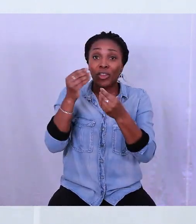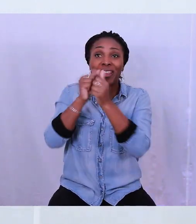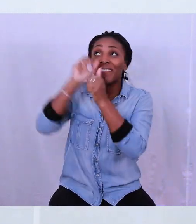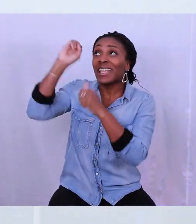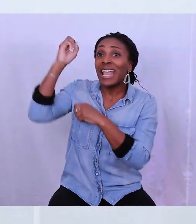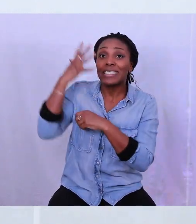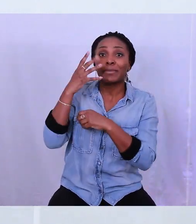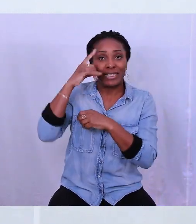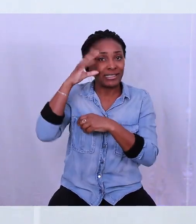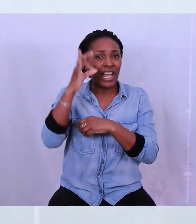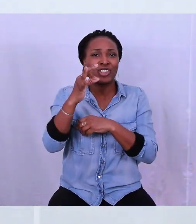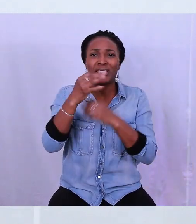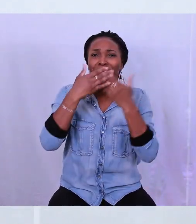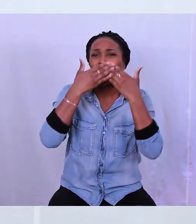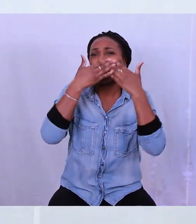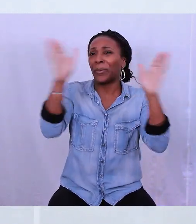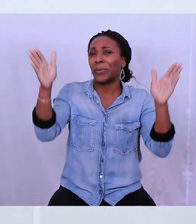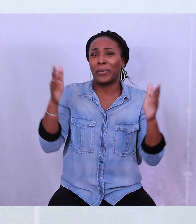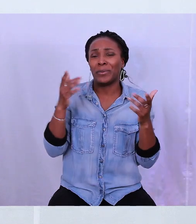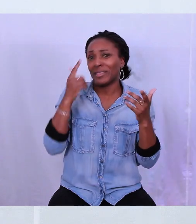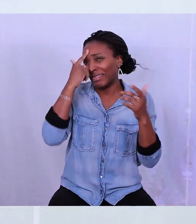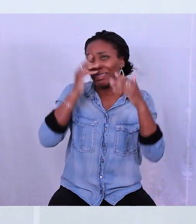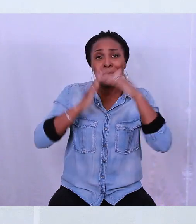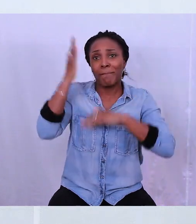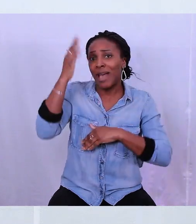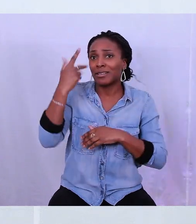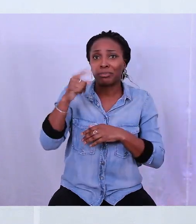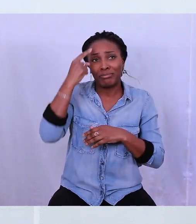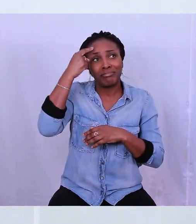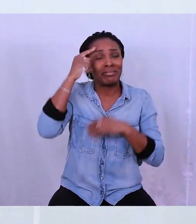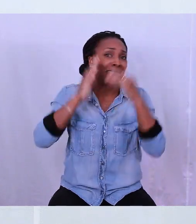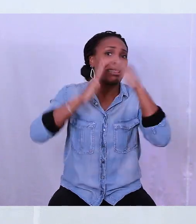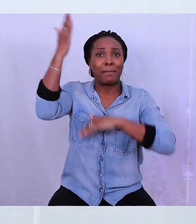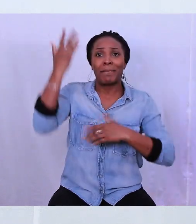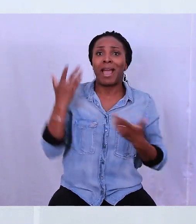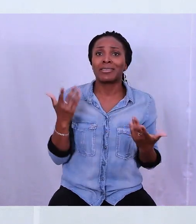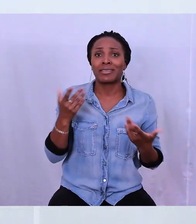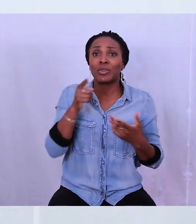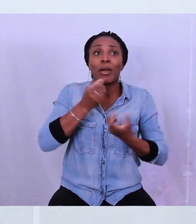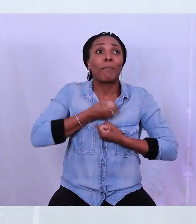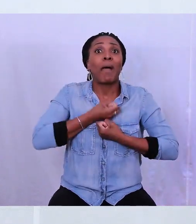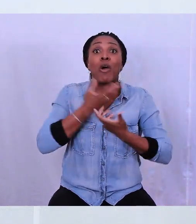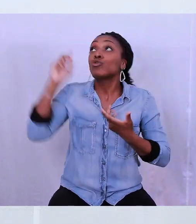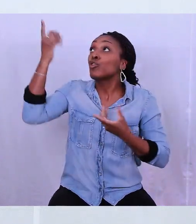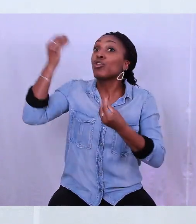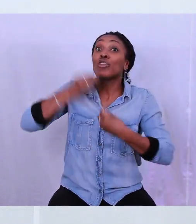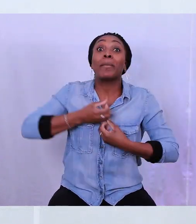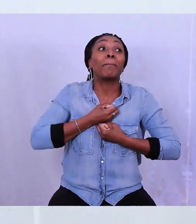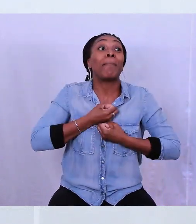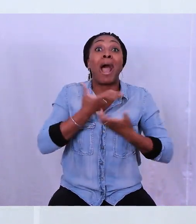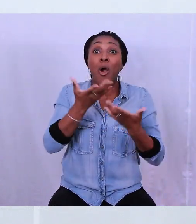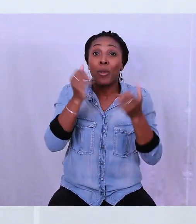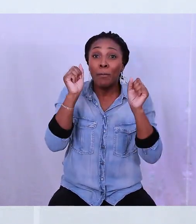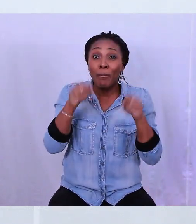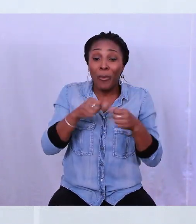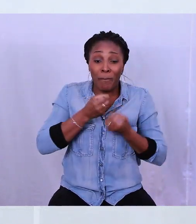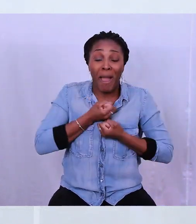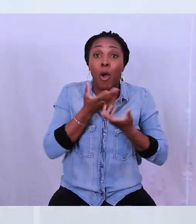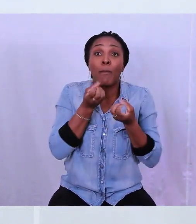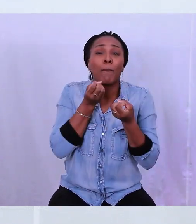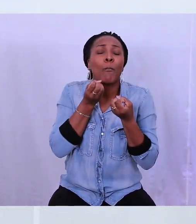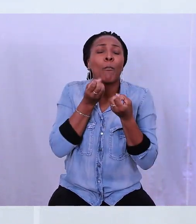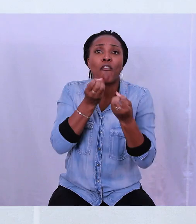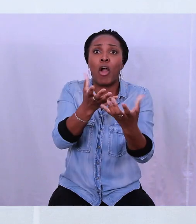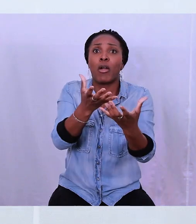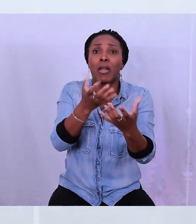de ce que toi tu peux penser ou même comprendre. Une parole qui sort de ta bouche et qui vient de Dieu va être un élément